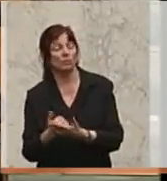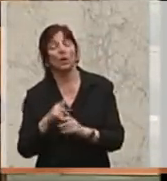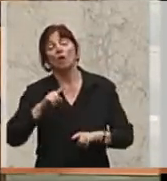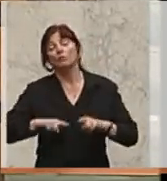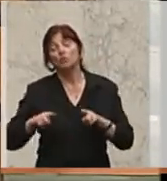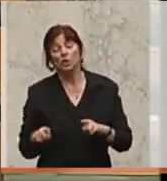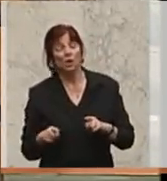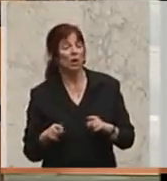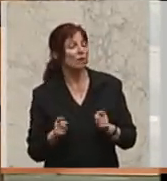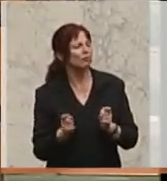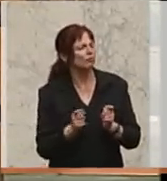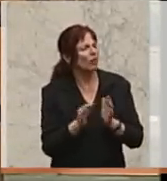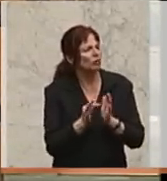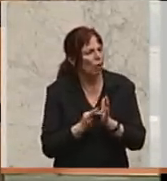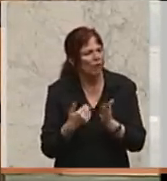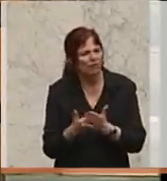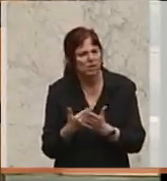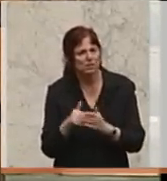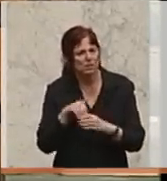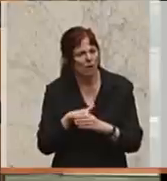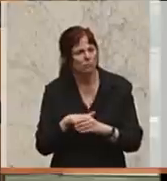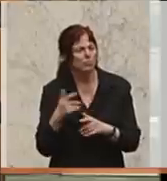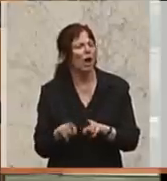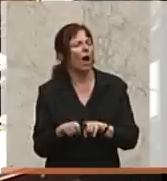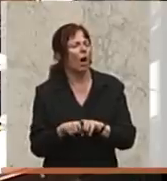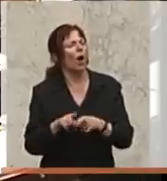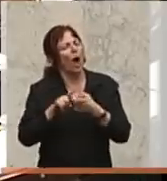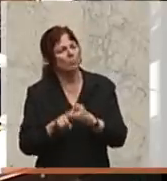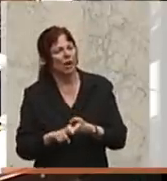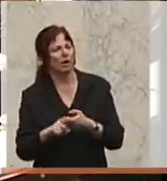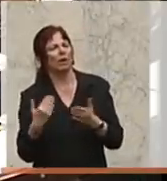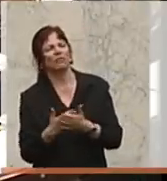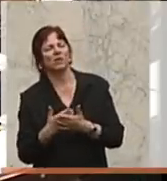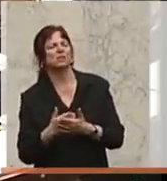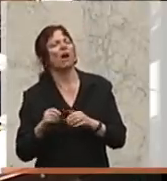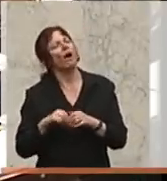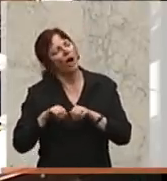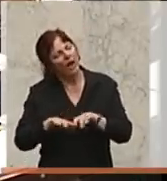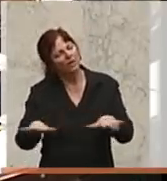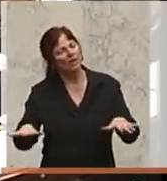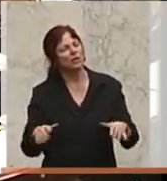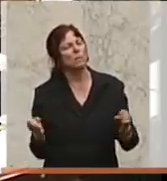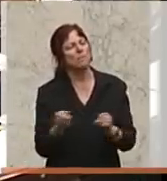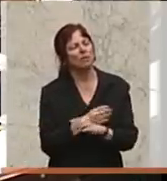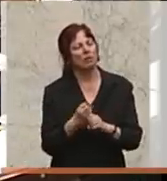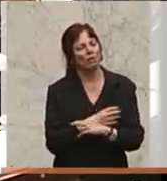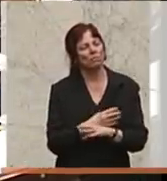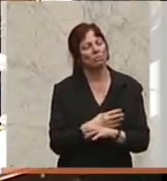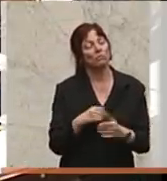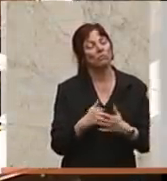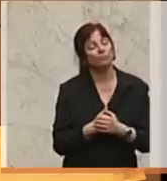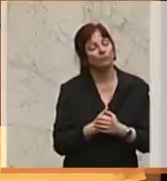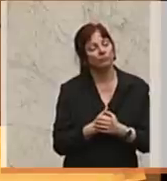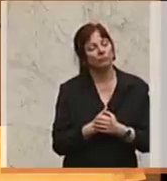geschlossen, Platzierung und Anzahl der Schaltungen im betreffenden Medium abhängig sind, beziehungsweise auch von der Reichweite des jeweiligen Mediums bestimmt werden. Ich kann